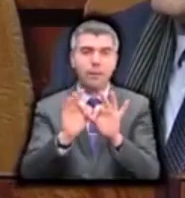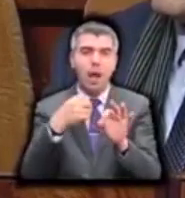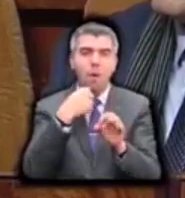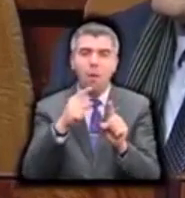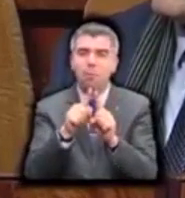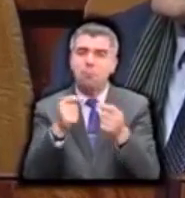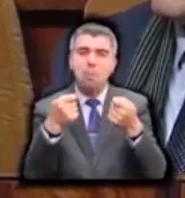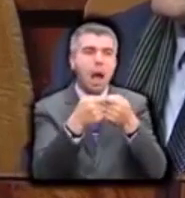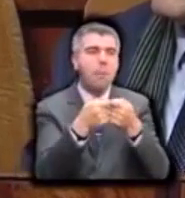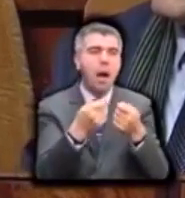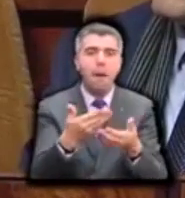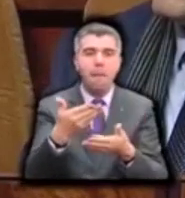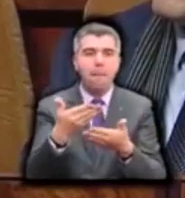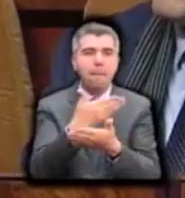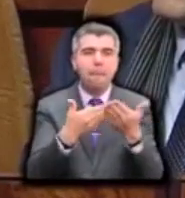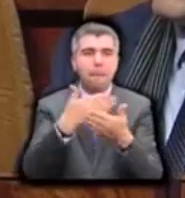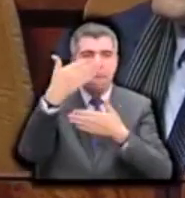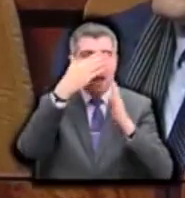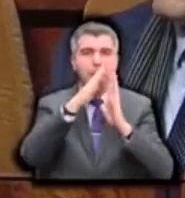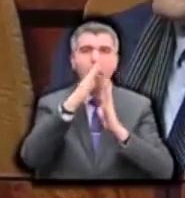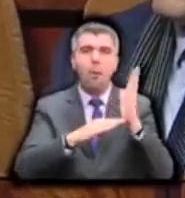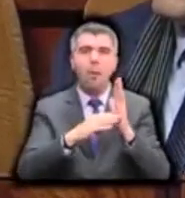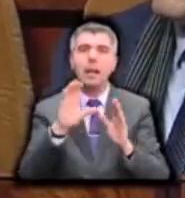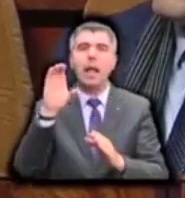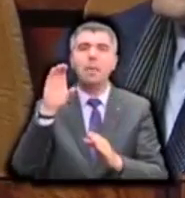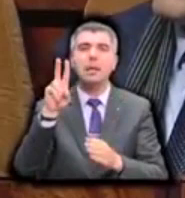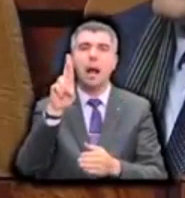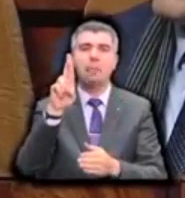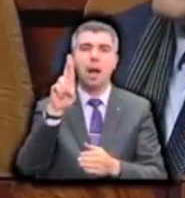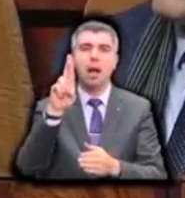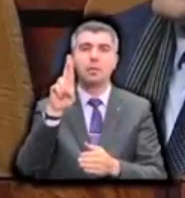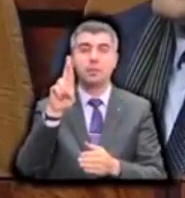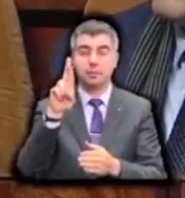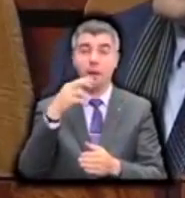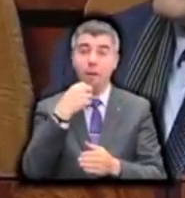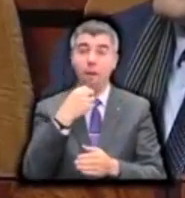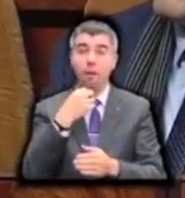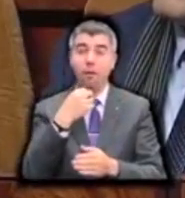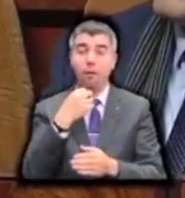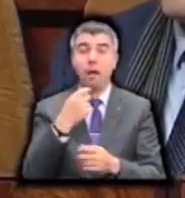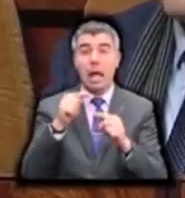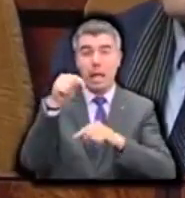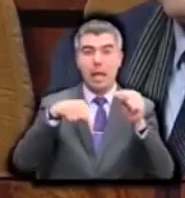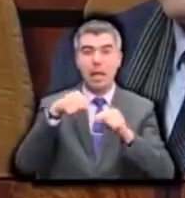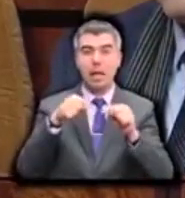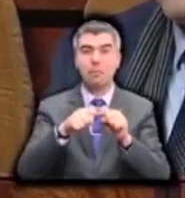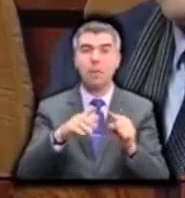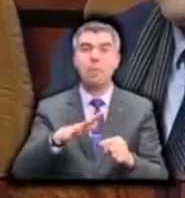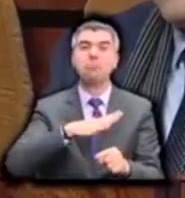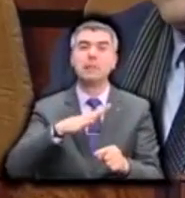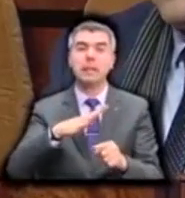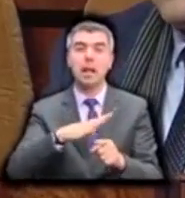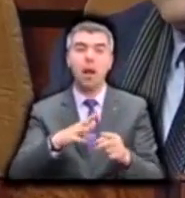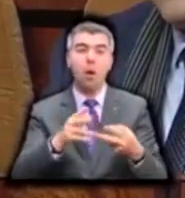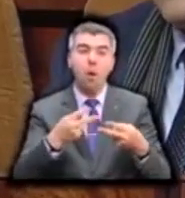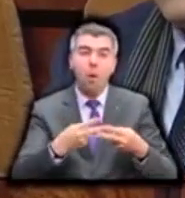رعاية المسنين، خديتوا مقياس الدار البيضاء والرباط، وكاينين بعض المدن اللي كنقول لك ماشي حاجة لهم، لأن سياسة الحكومة ديالكم هي اللي